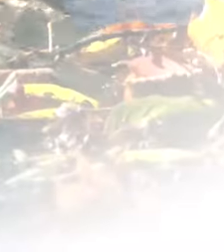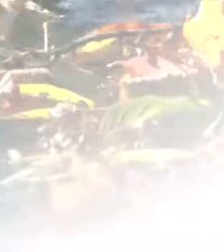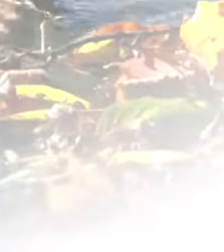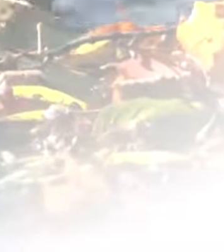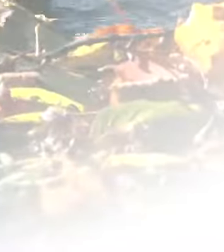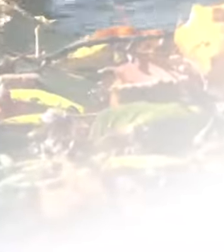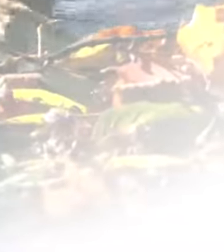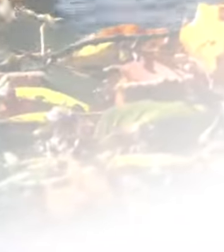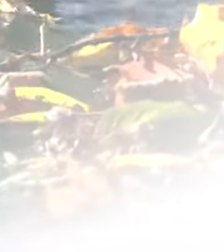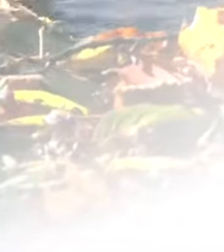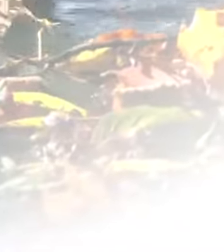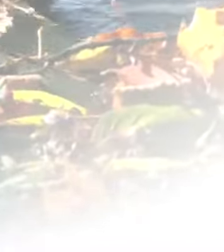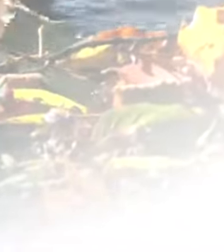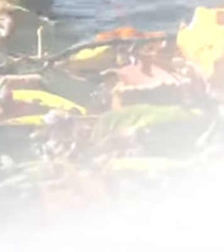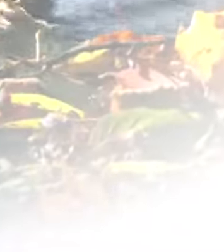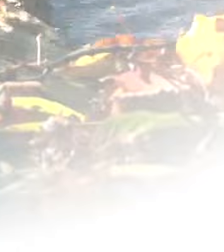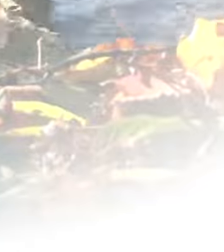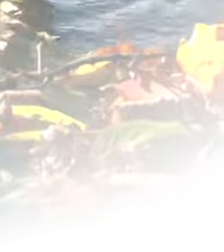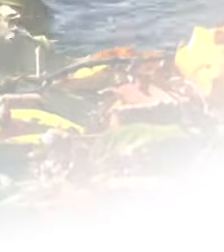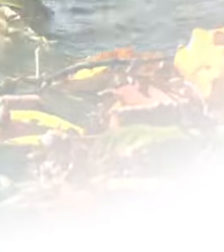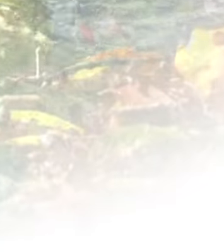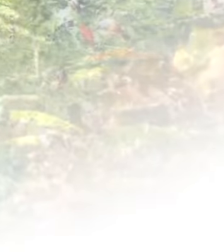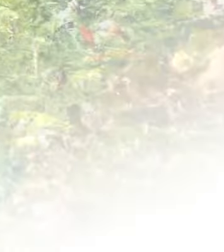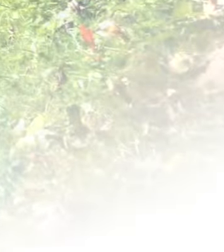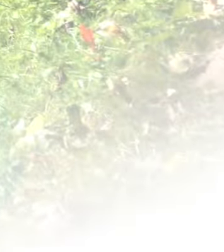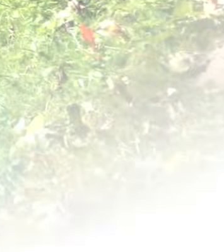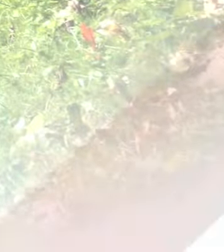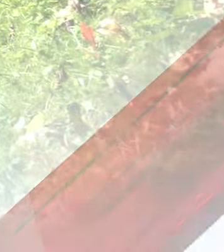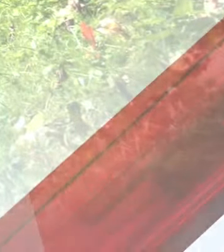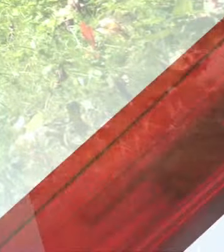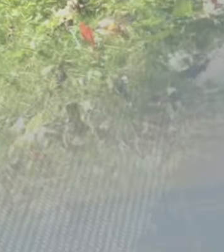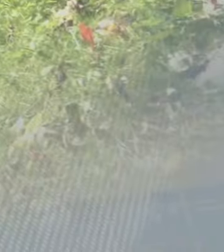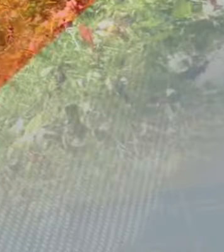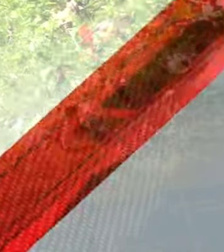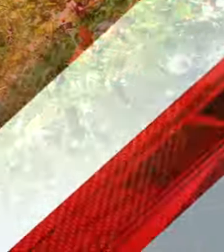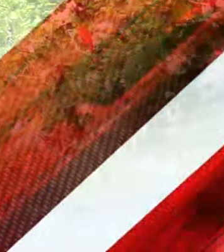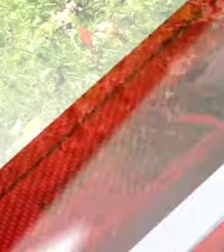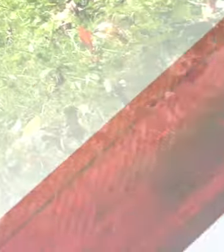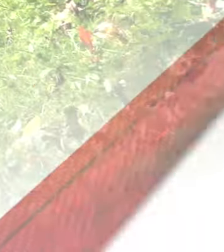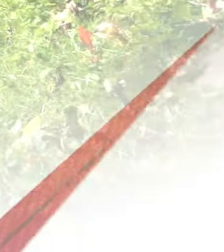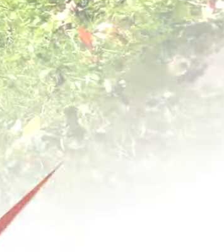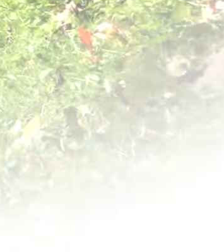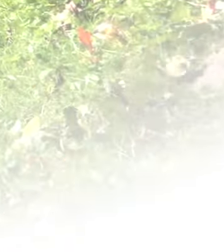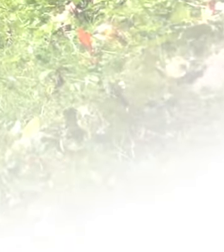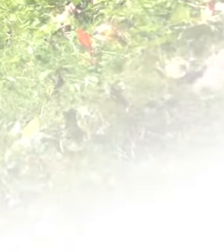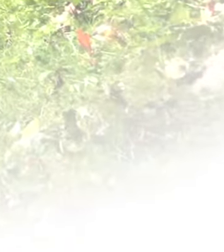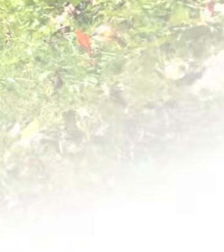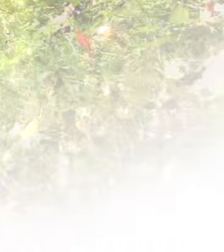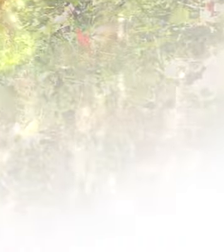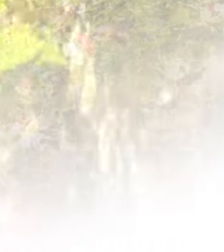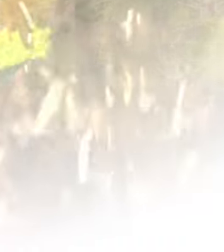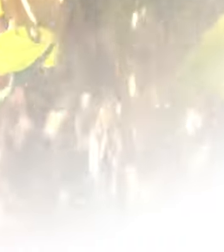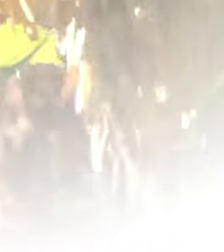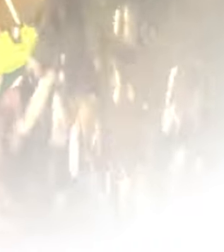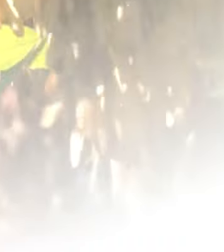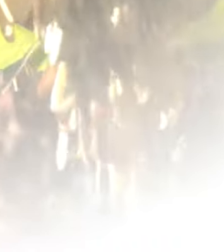Геамагнітная ситуация у пятницу 1 листопада будет довольно сприяльной. Сонечная активность не перевысит